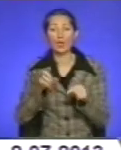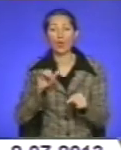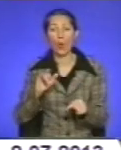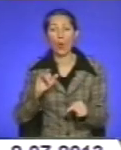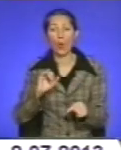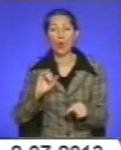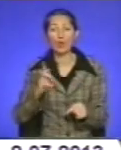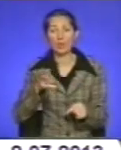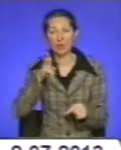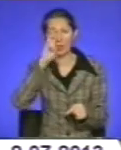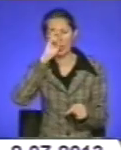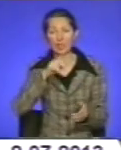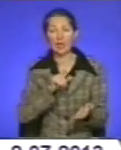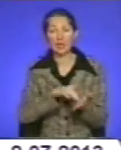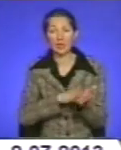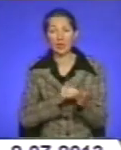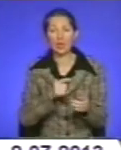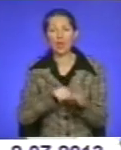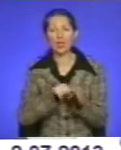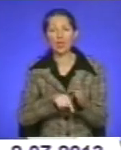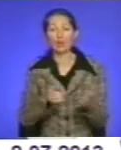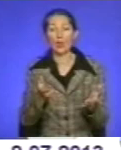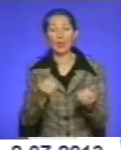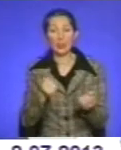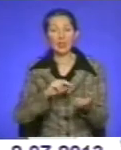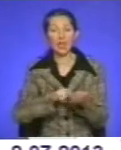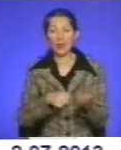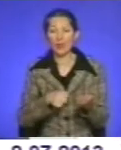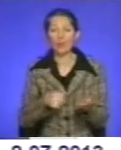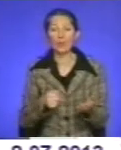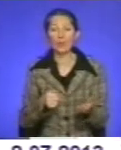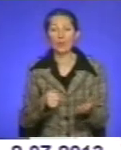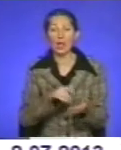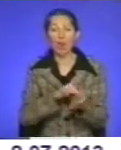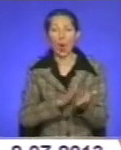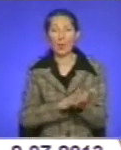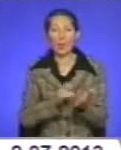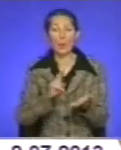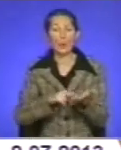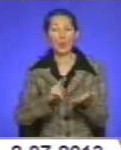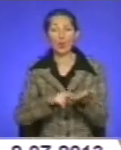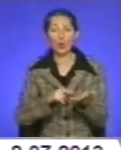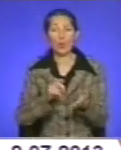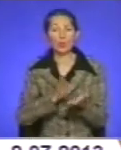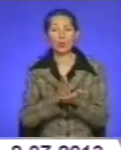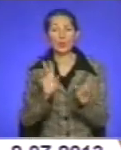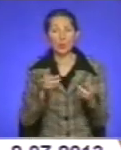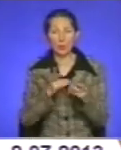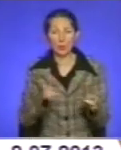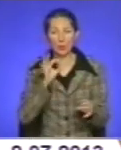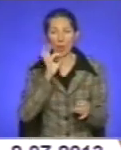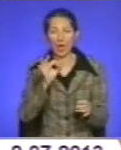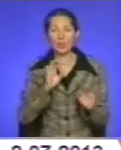брати довідку про взяття на облік у податковій службі далі не потрібно, каже заступник начальника управління IT-технологій та